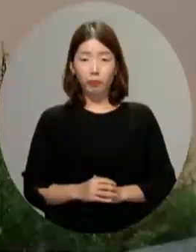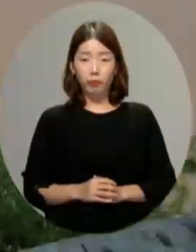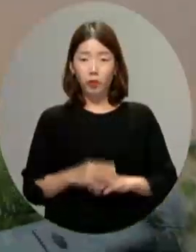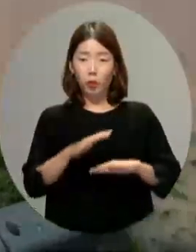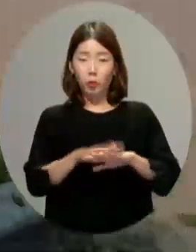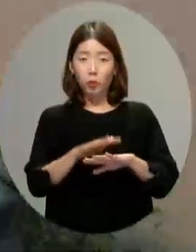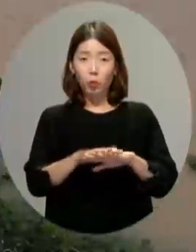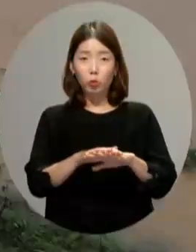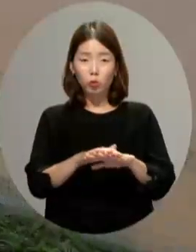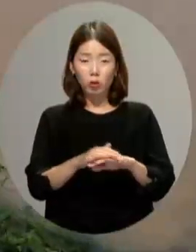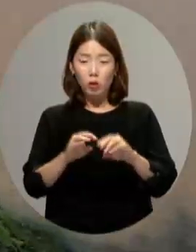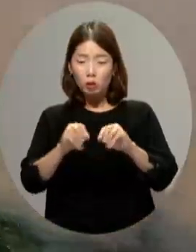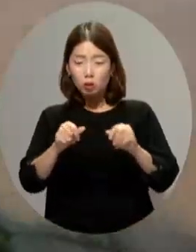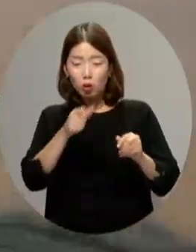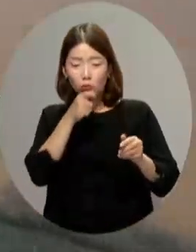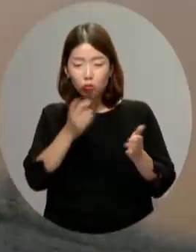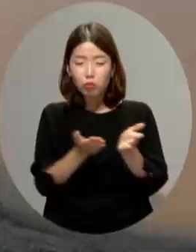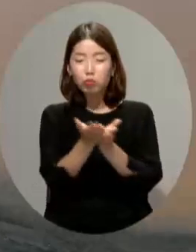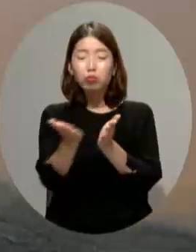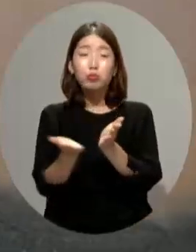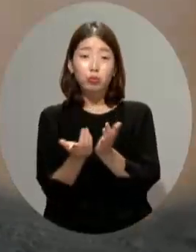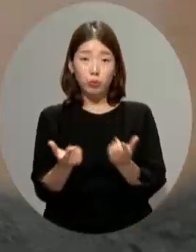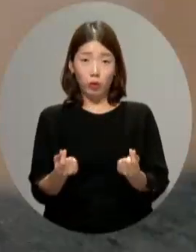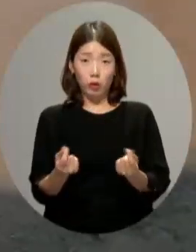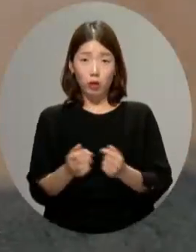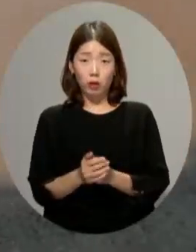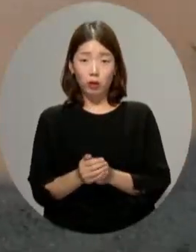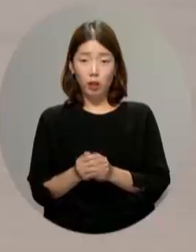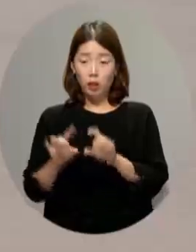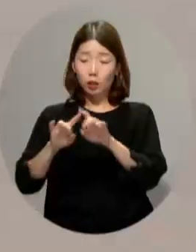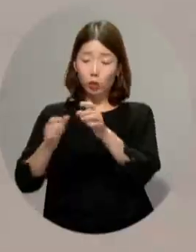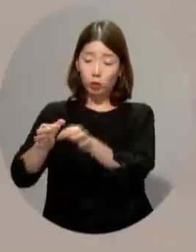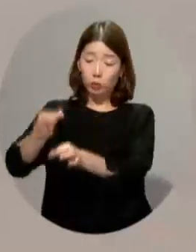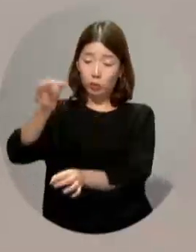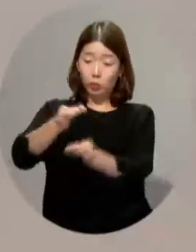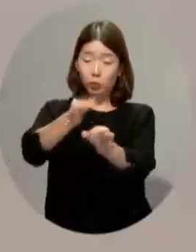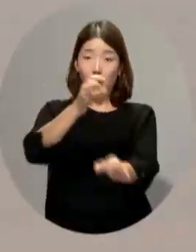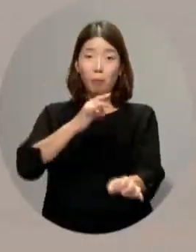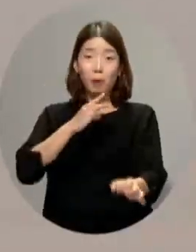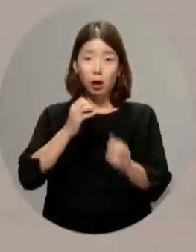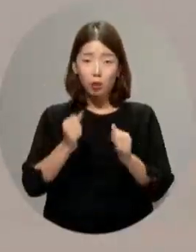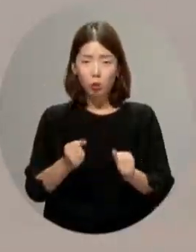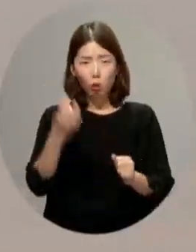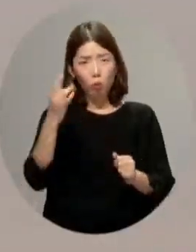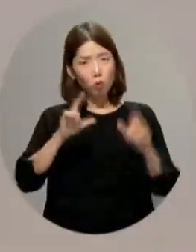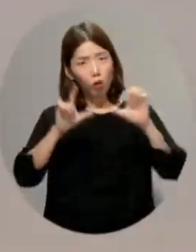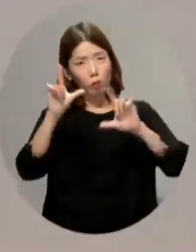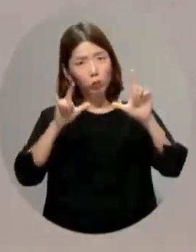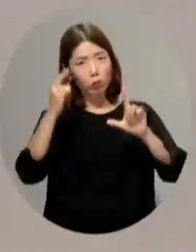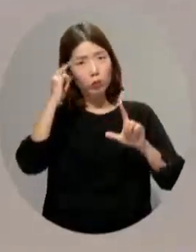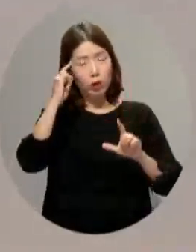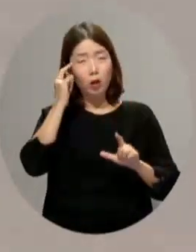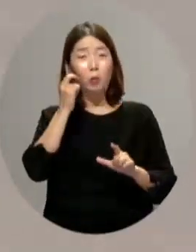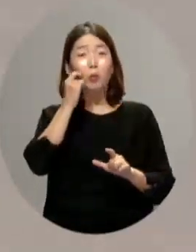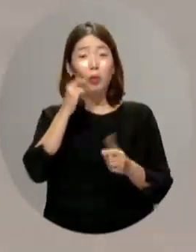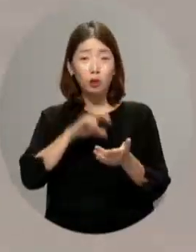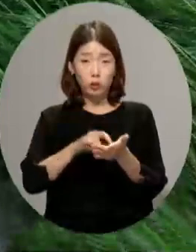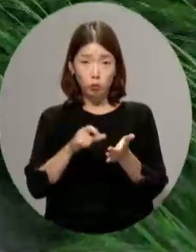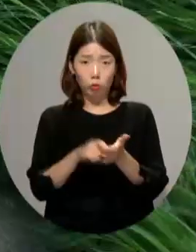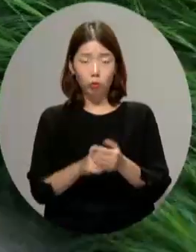논은 커다란 흙탕물 호수로 변했습니다. 전봇대만 덩그러니 서 있을 뿐 원래 모습을 짐작하기가 힘들